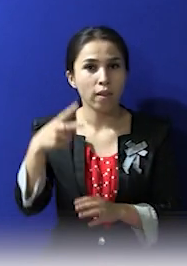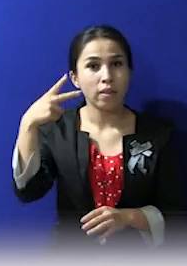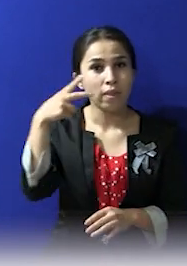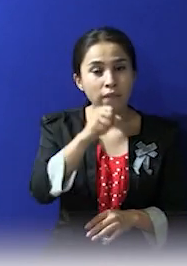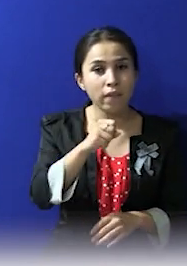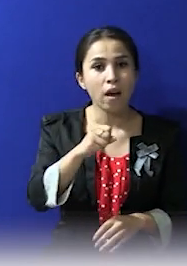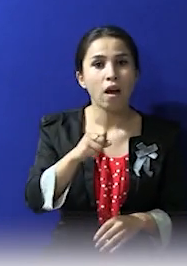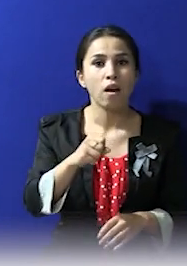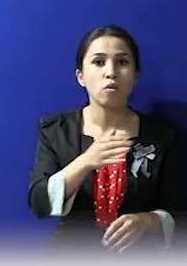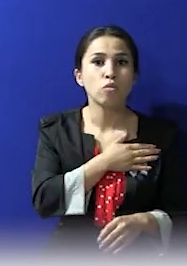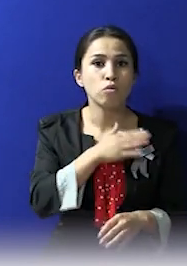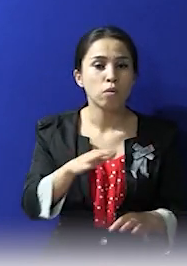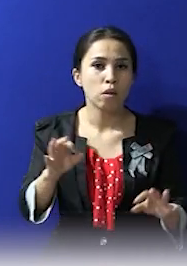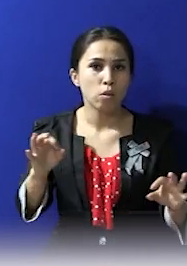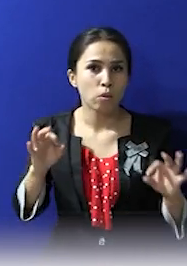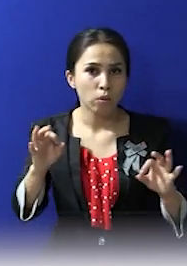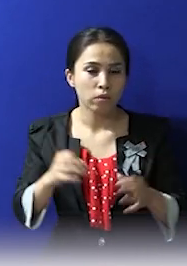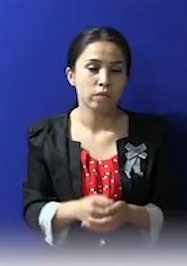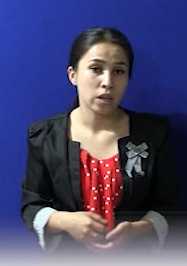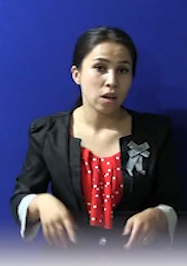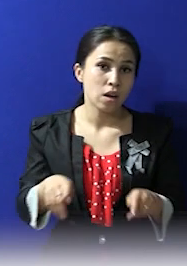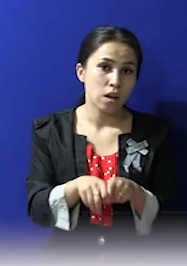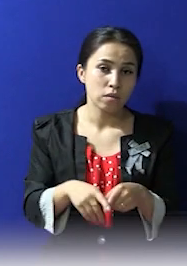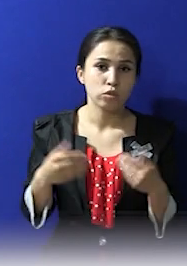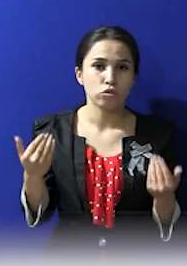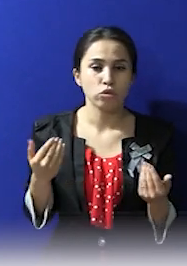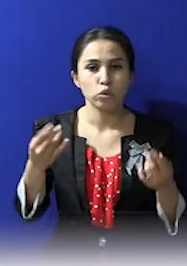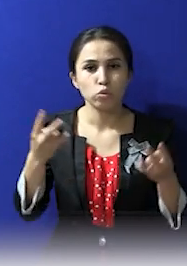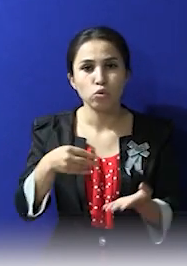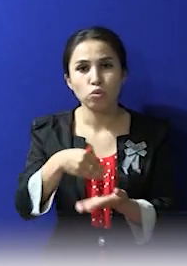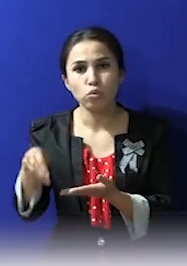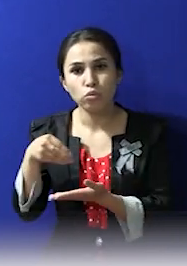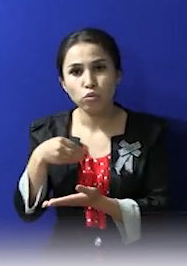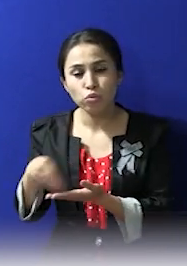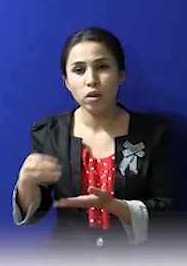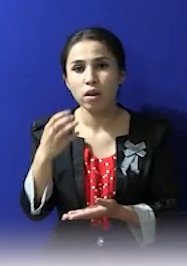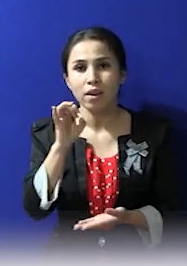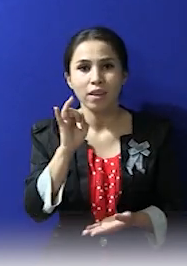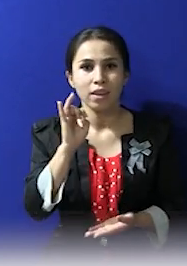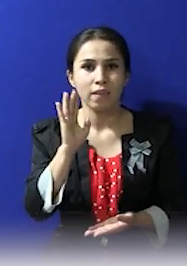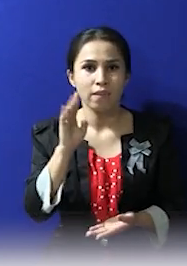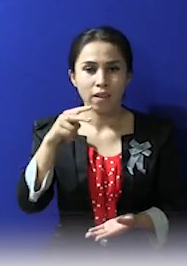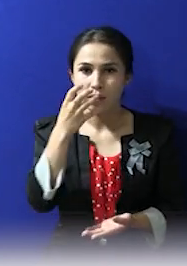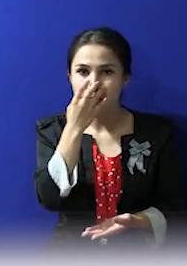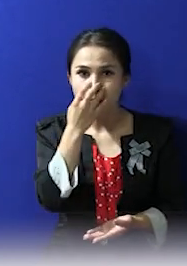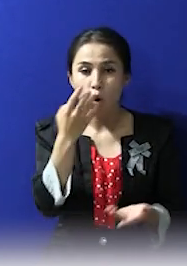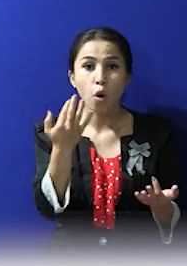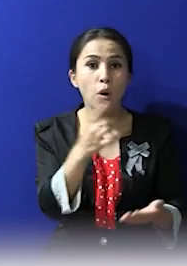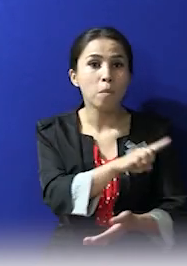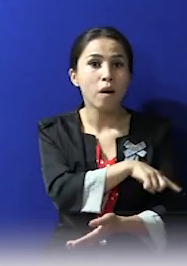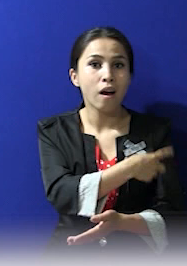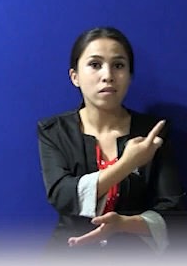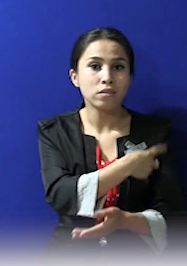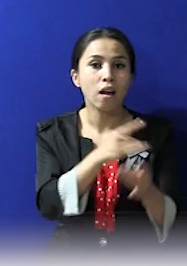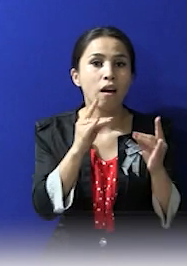количества безработных, самозанятых, получателей ЕСП. Впереди начало учебного года, а многие учителя не владеют навыками дистанционного обучения. В